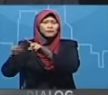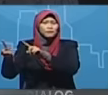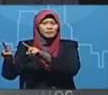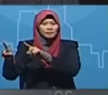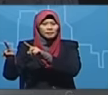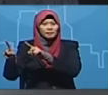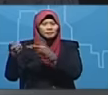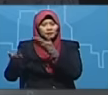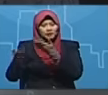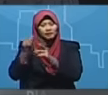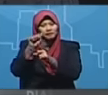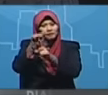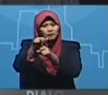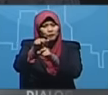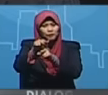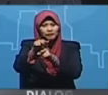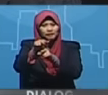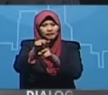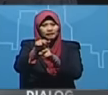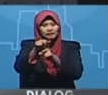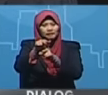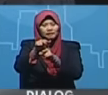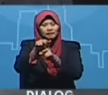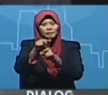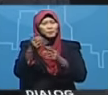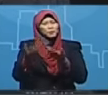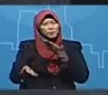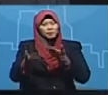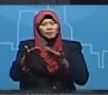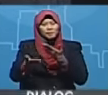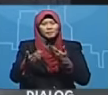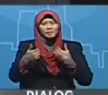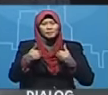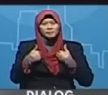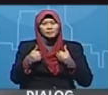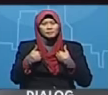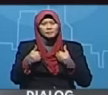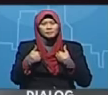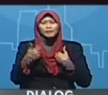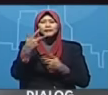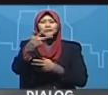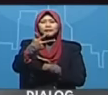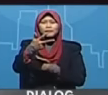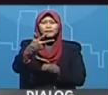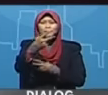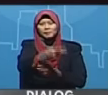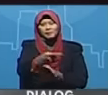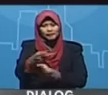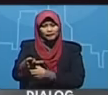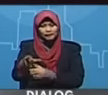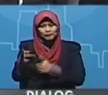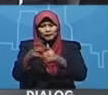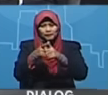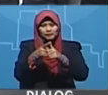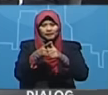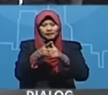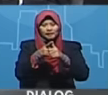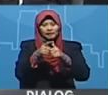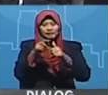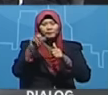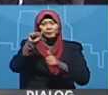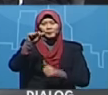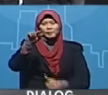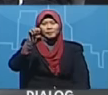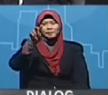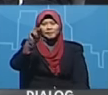ada penipuan, saya nak terangkan ada mungkin tiga perkara. Uh-huh. Pertamanya satu, agensi